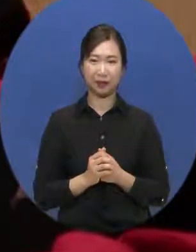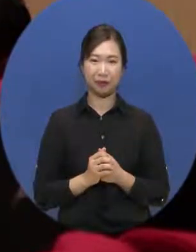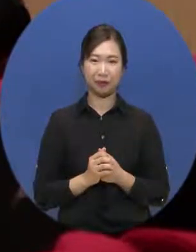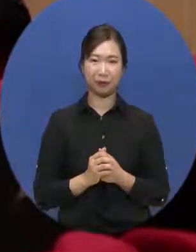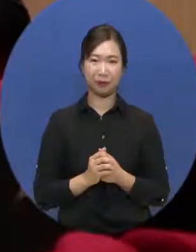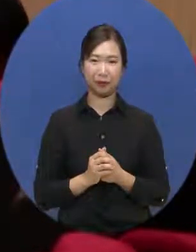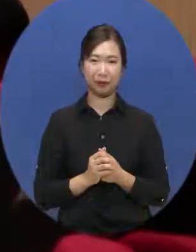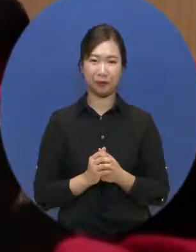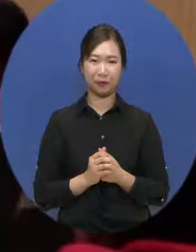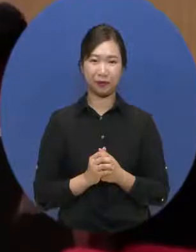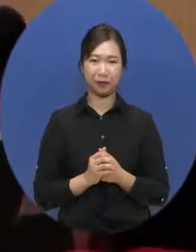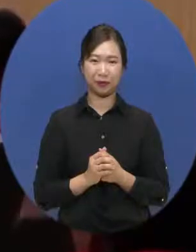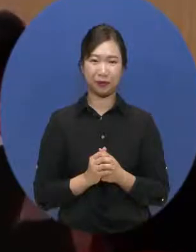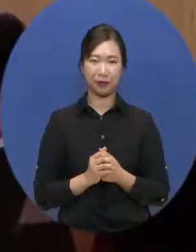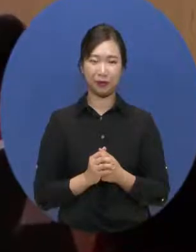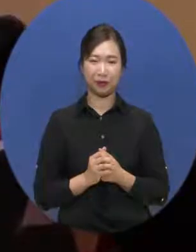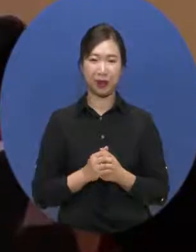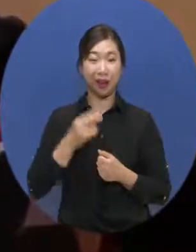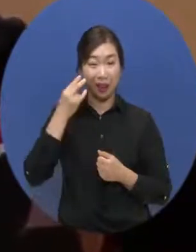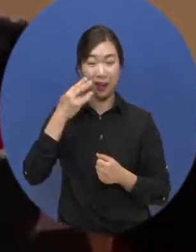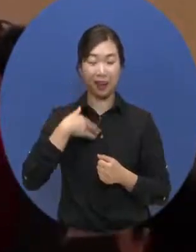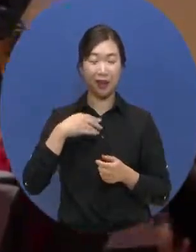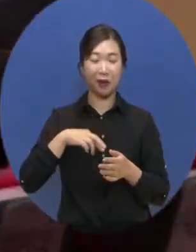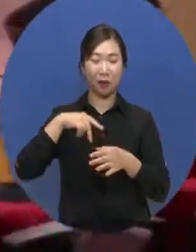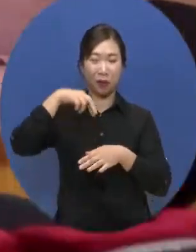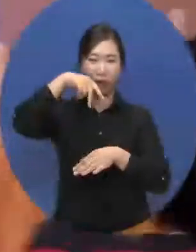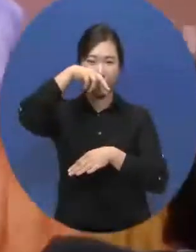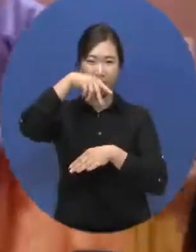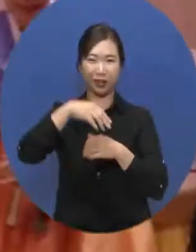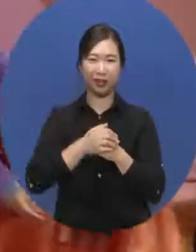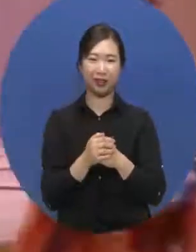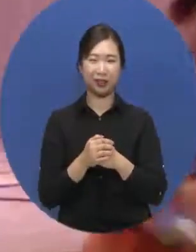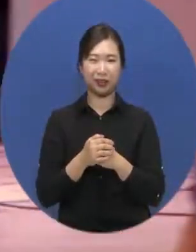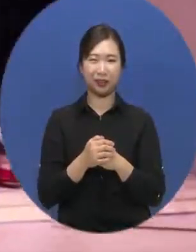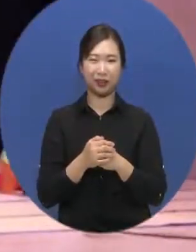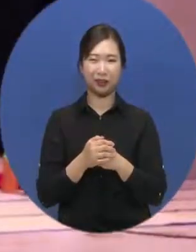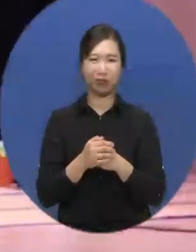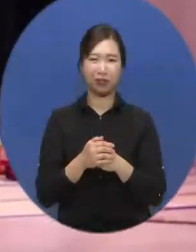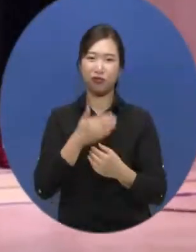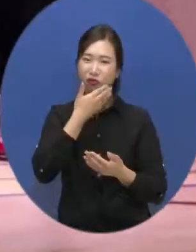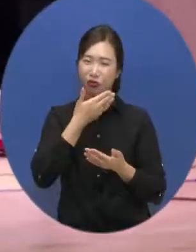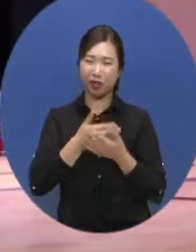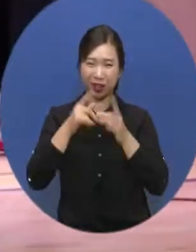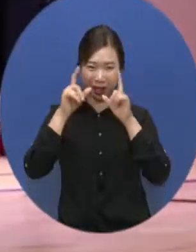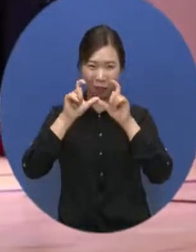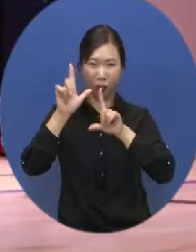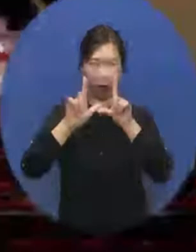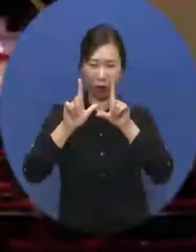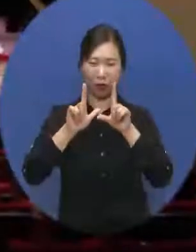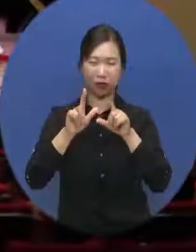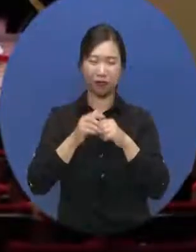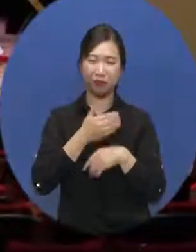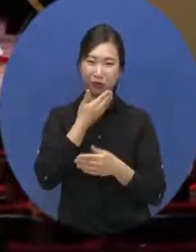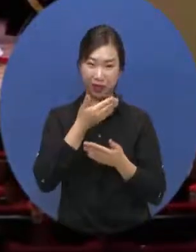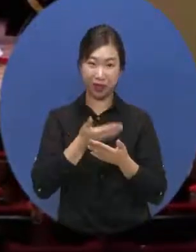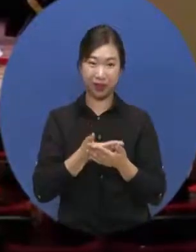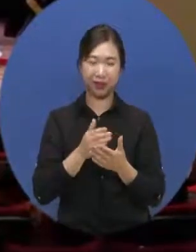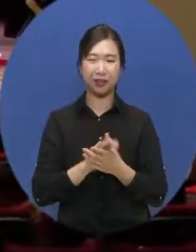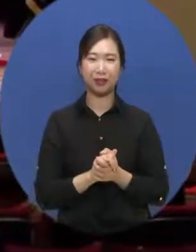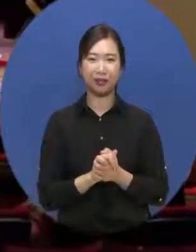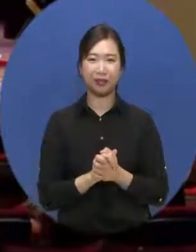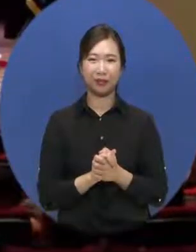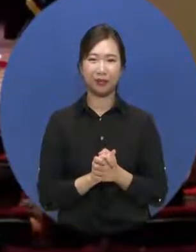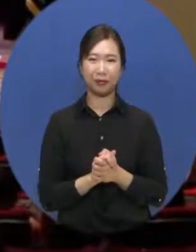예, 알겠습니다. 예. 또 사진이 중요한 기록이니까요. 예. 예.